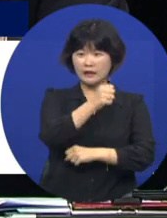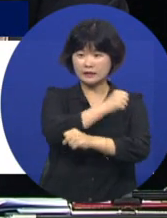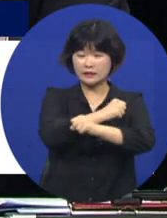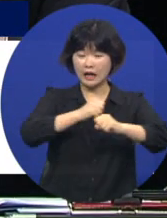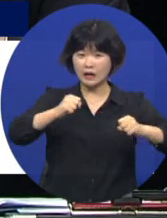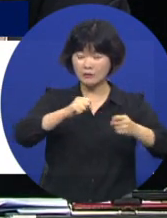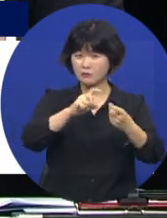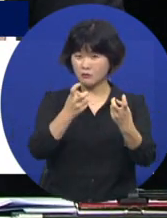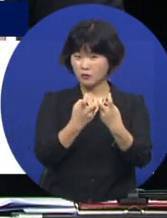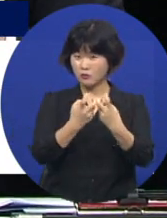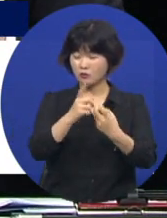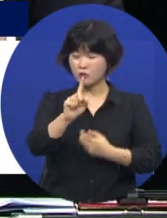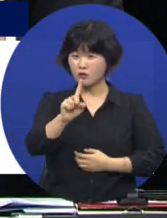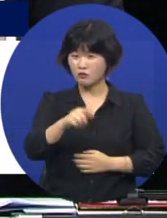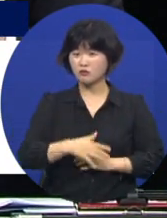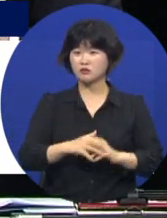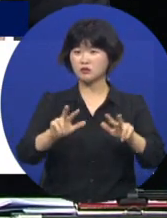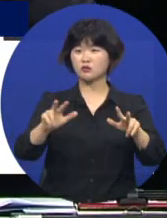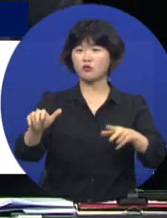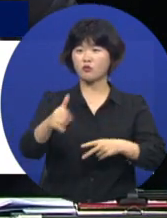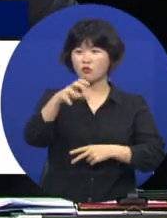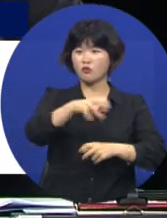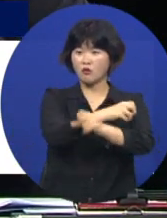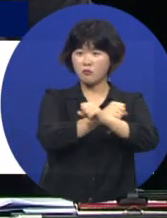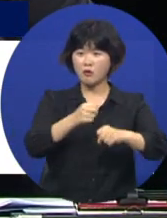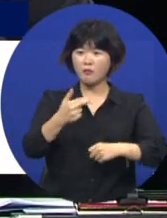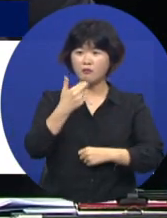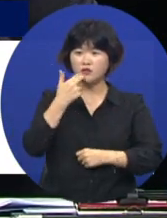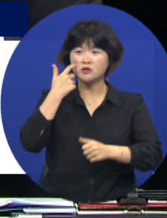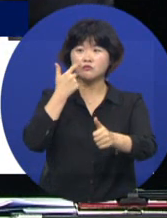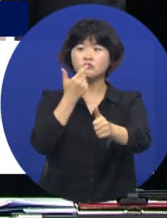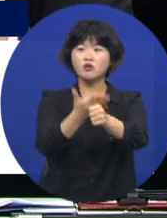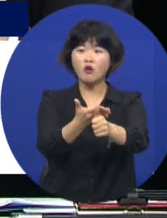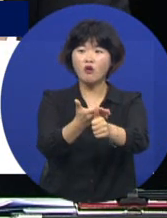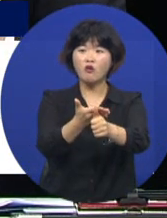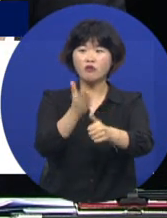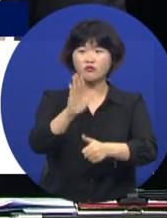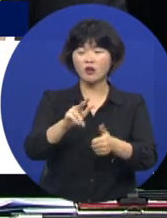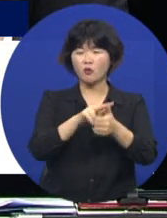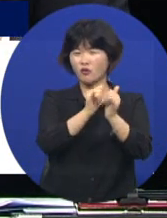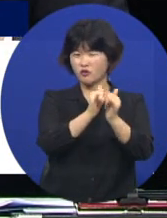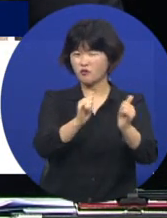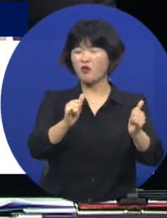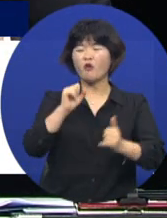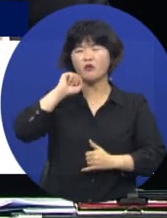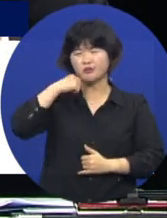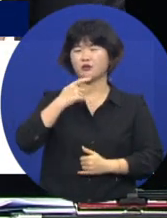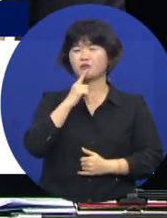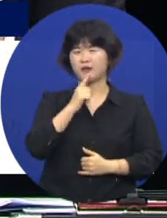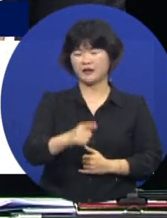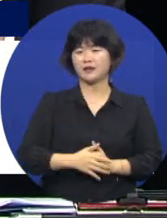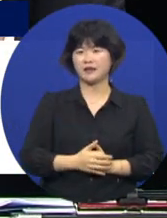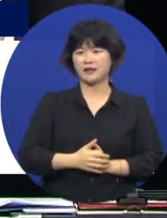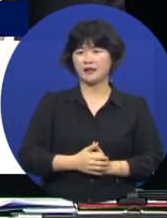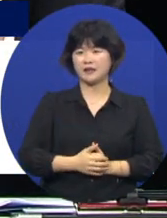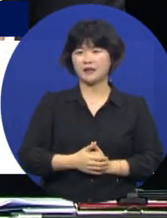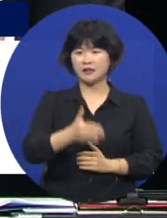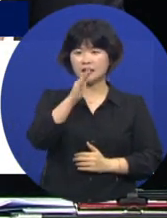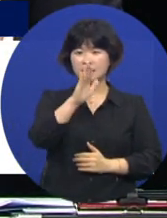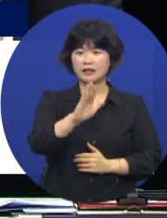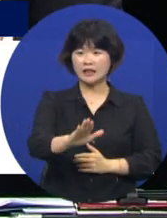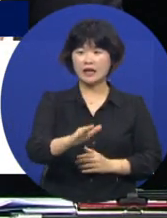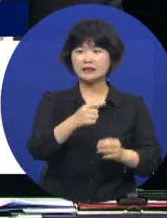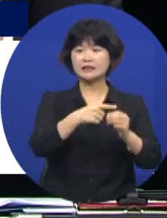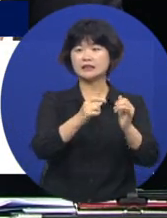확장하는 안은 어떻습니까? 기존 공항을 좀 확장할 수는 없느냐 그랬더니 어렵다고 하시더라고요.